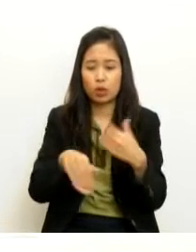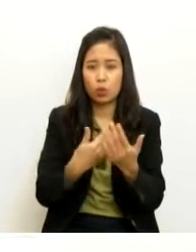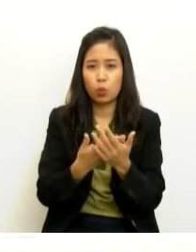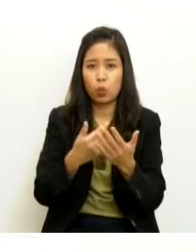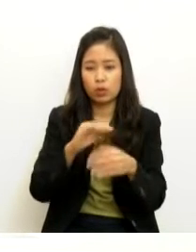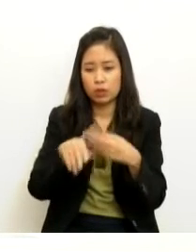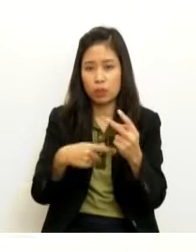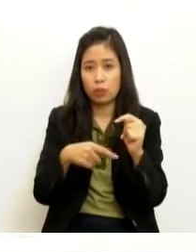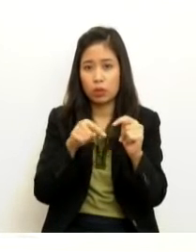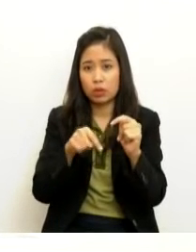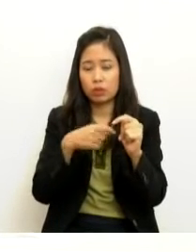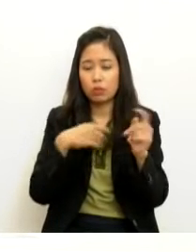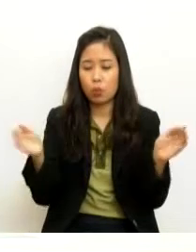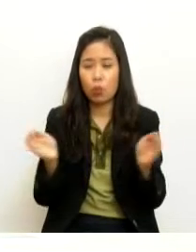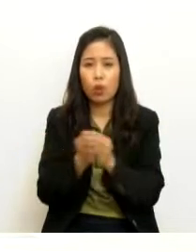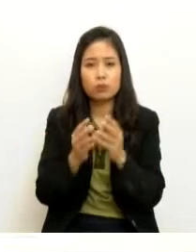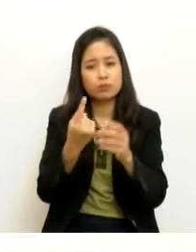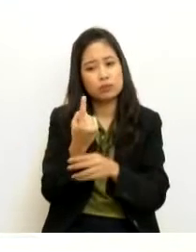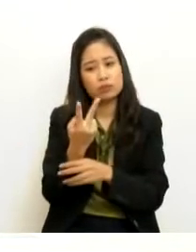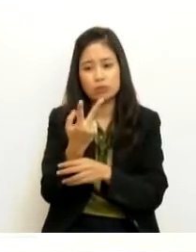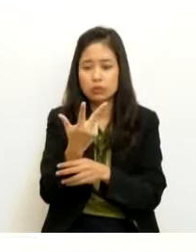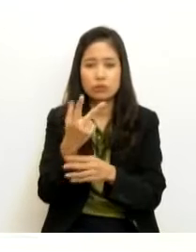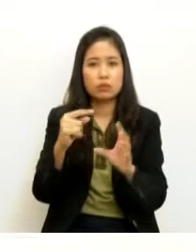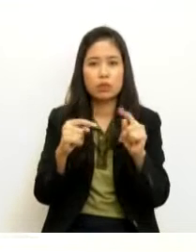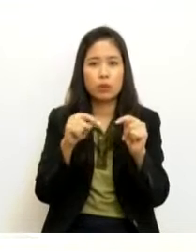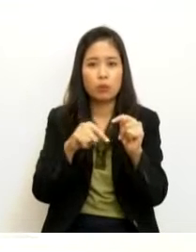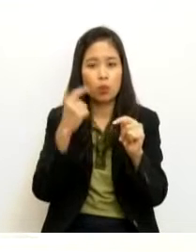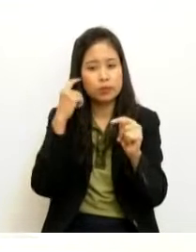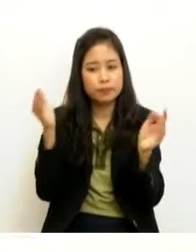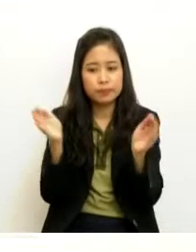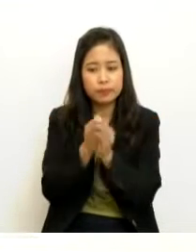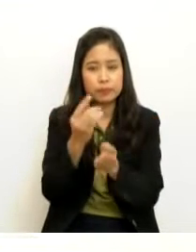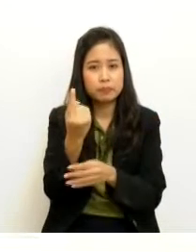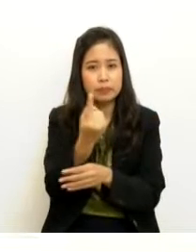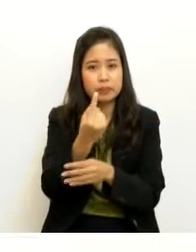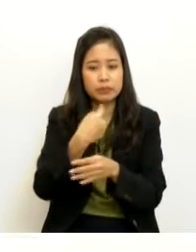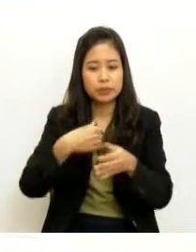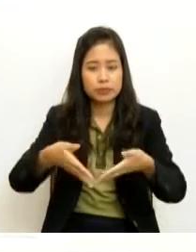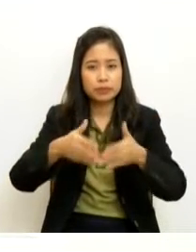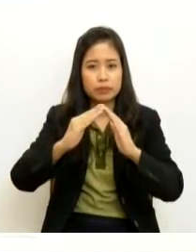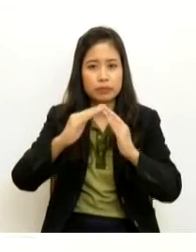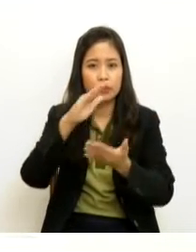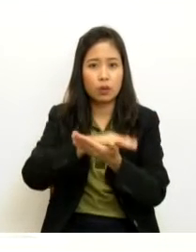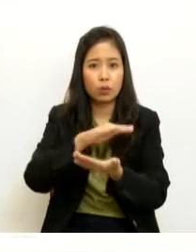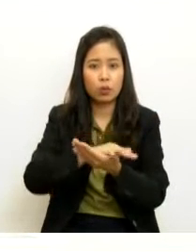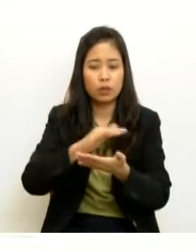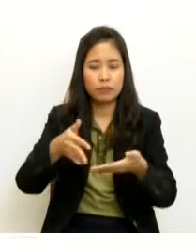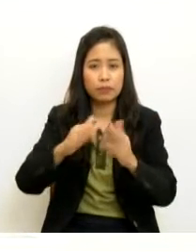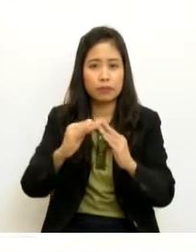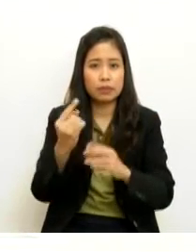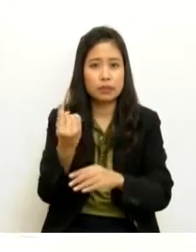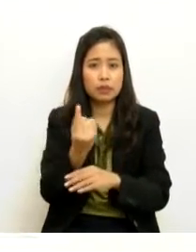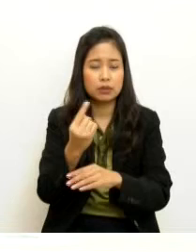บลหรือ2 3ตำบลมาจัดการศึกษาร่วมกันให้มันมีคุณภาพเพื่อใช้ทรัพยากรร่วมกันทั้งหมดเนี่ยเ